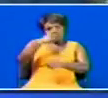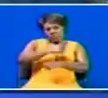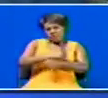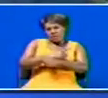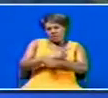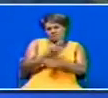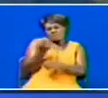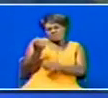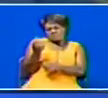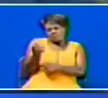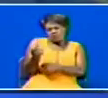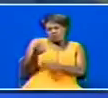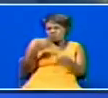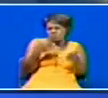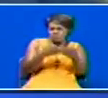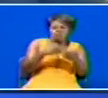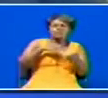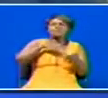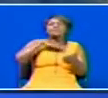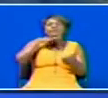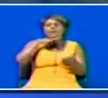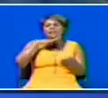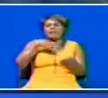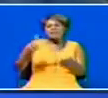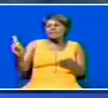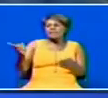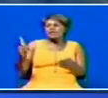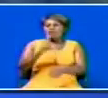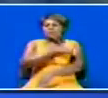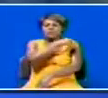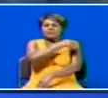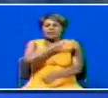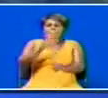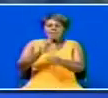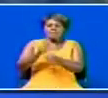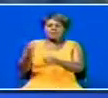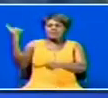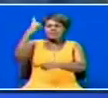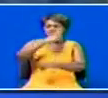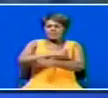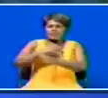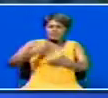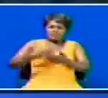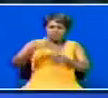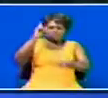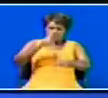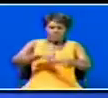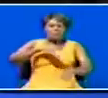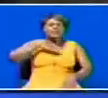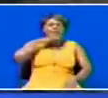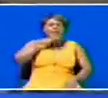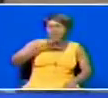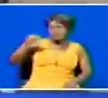mkono wa buriani zilikuwa zimekaribia, na amekuwa katika Nairobi Hospital kwa siku nyingi tu hadi alipokata roho mapema hii